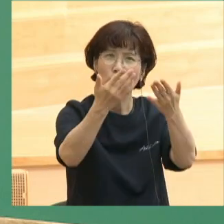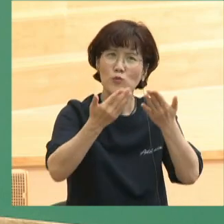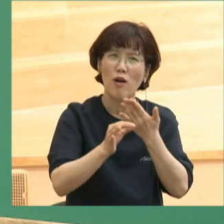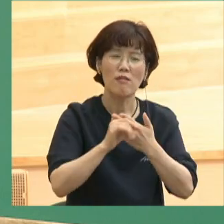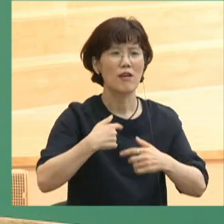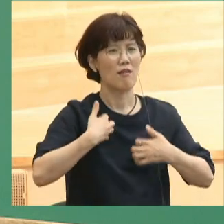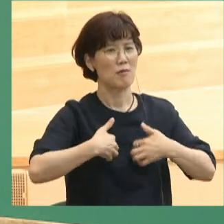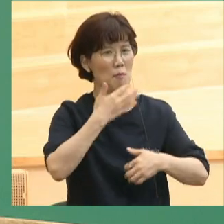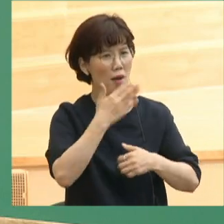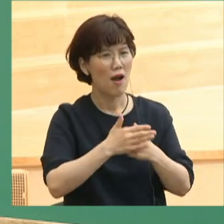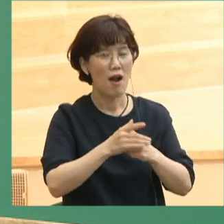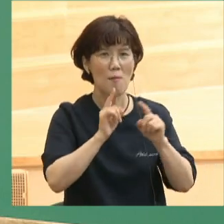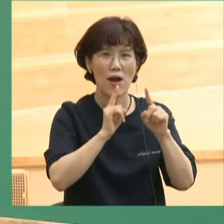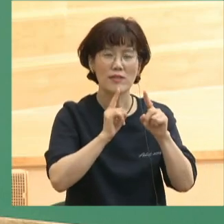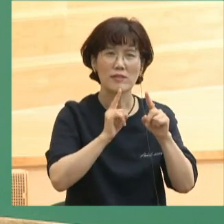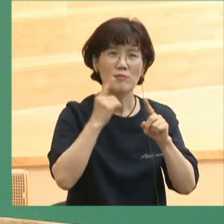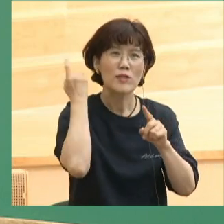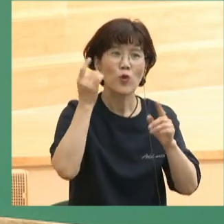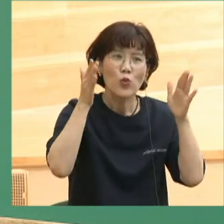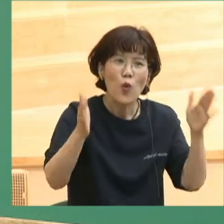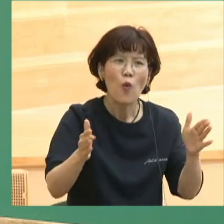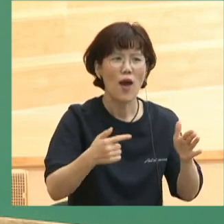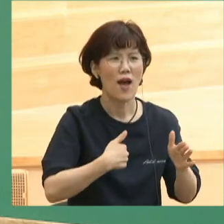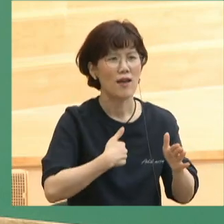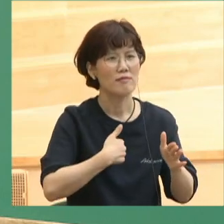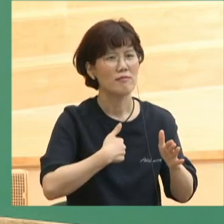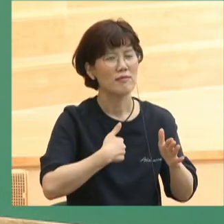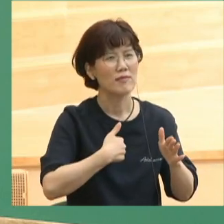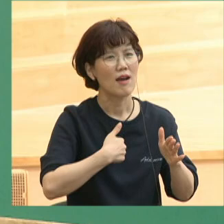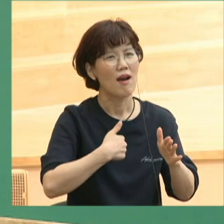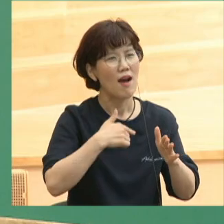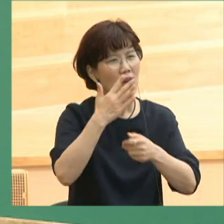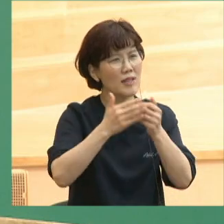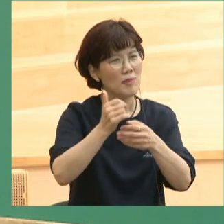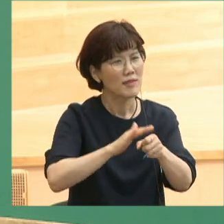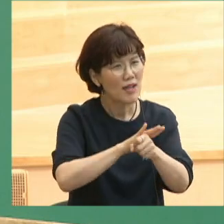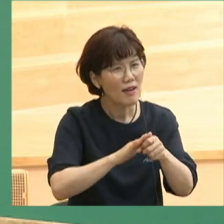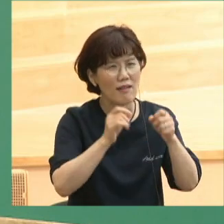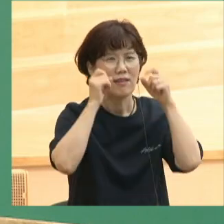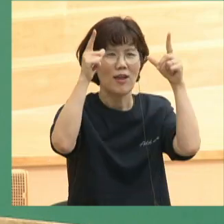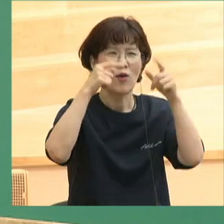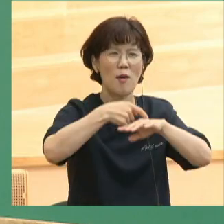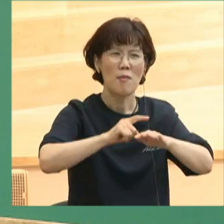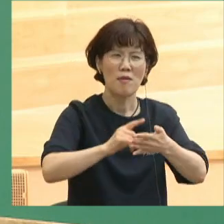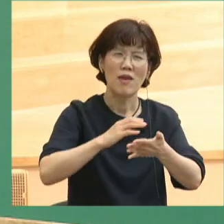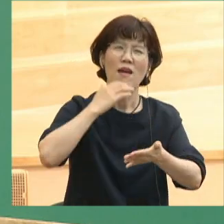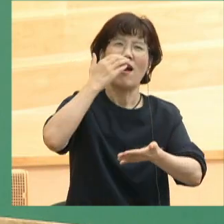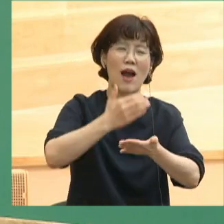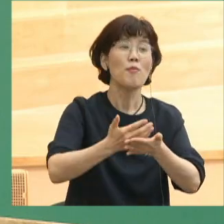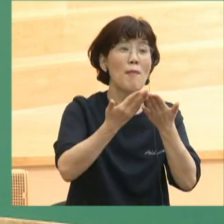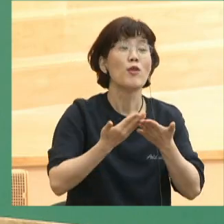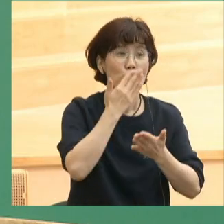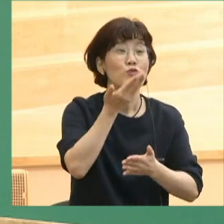있습니다. 말씀을 듣는 내내 어떤 예를 들어서 하나님의 사랑이 깨달아져서 마음에 막 감격이 될 수